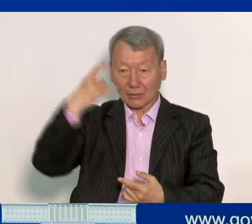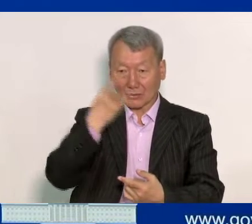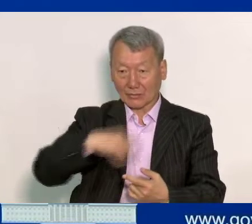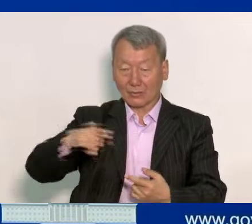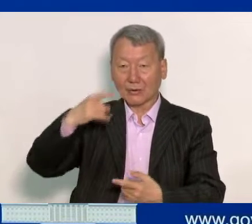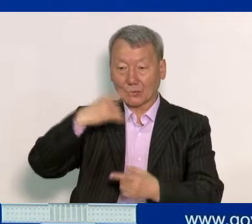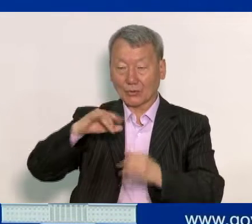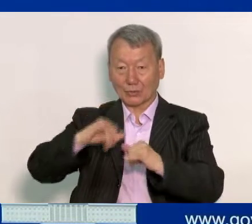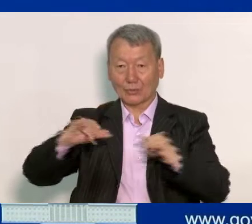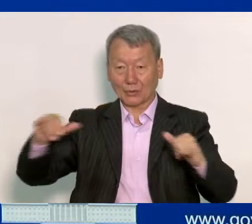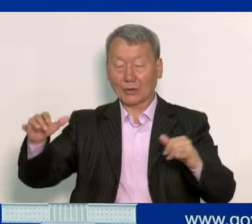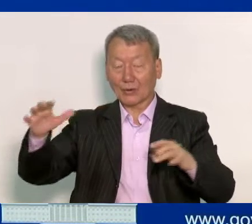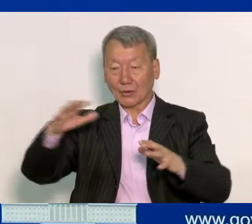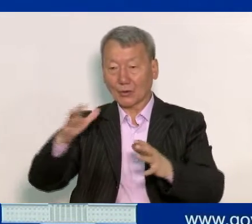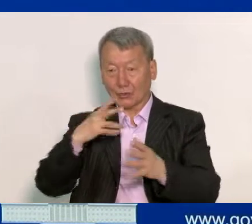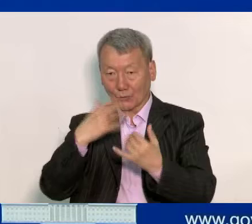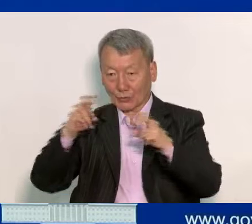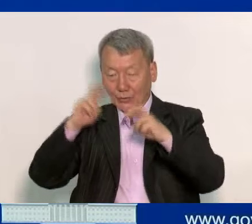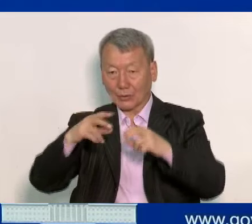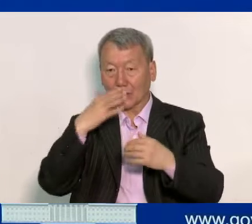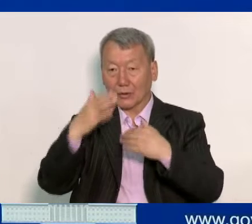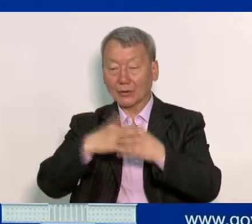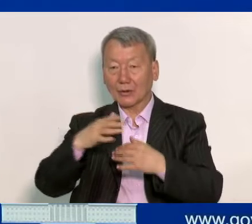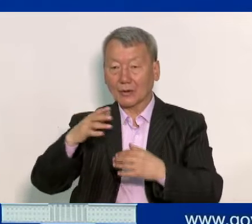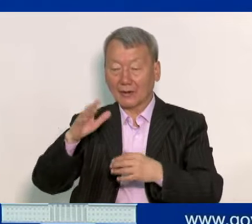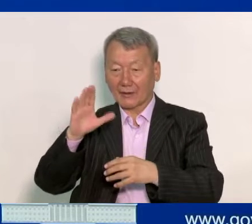бизде каражаттар жетиштүү. Бул боюнча жеке